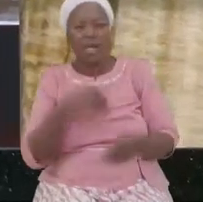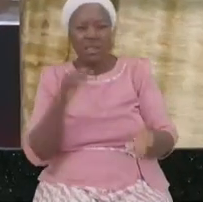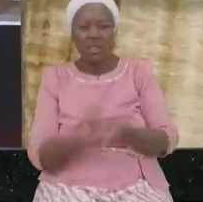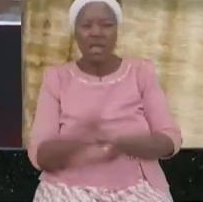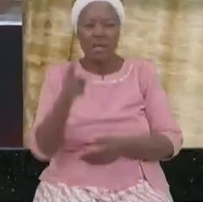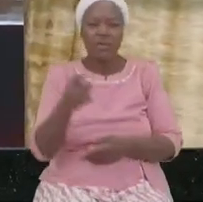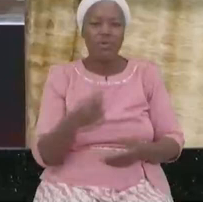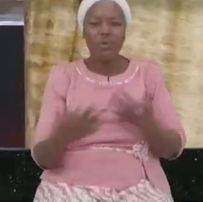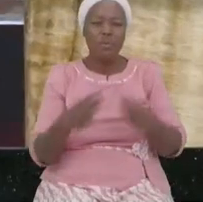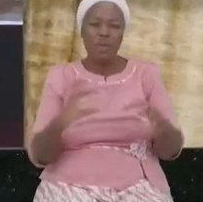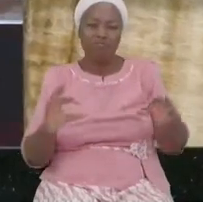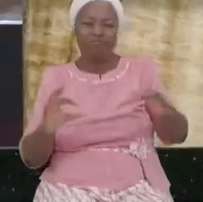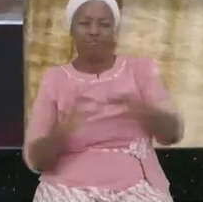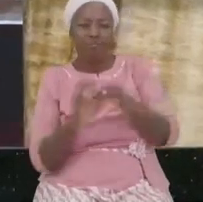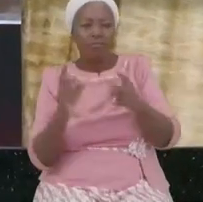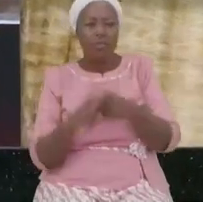à lui.